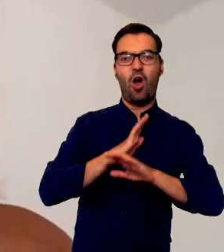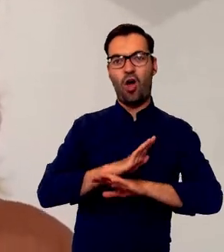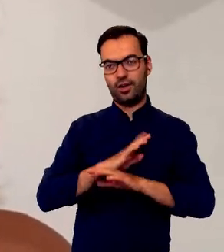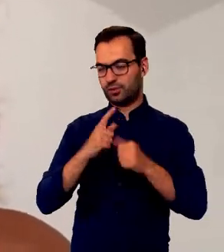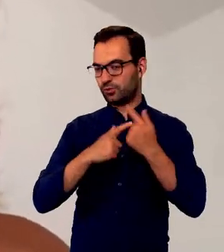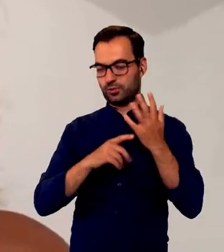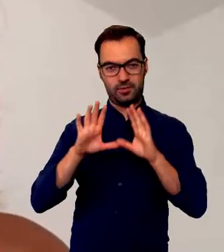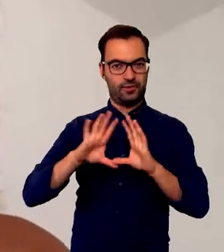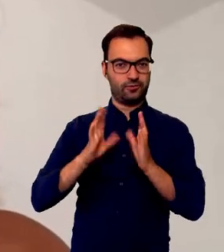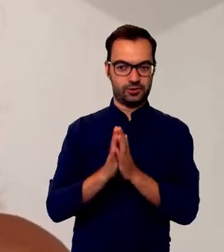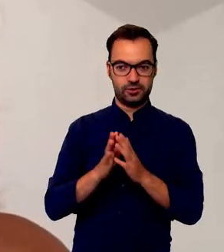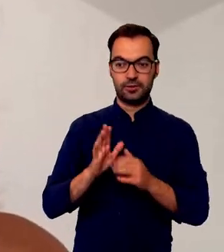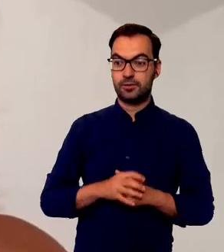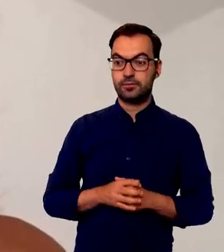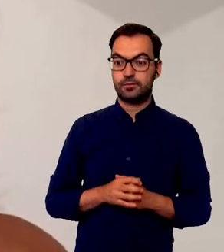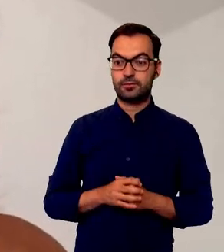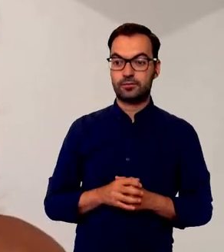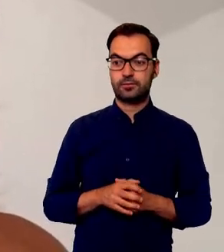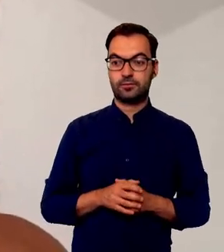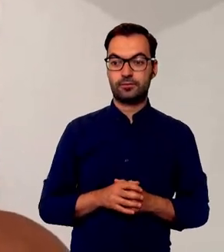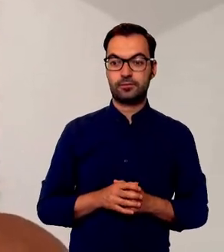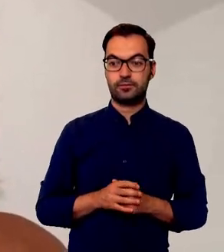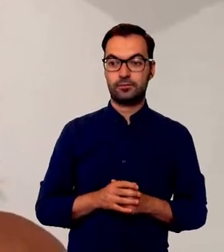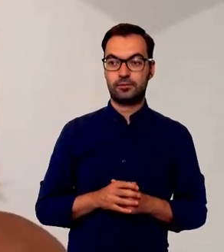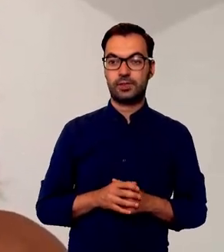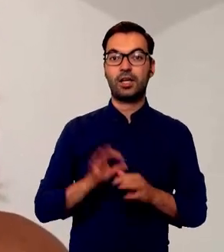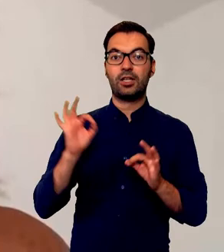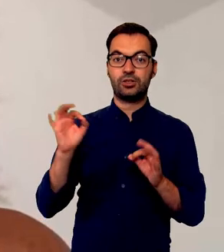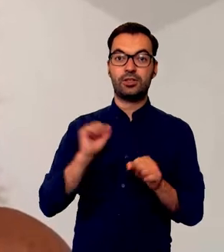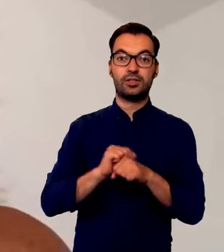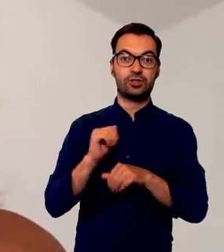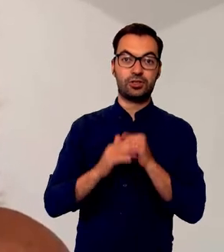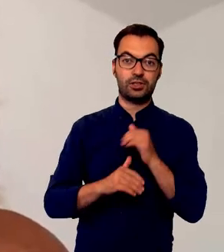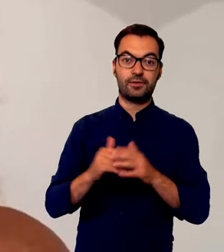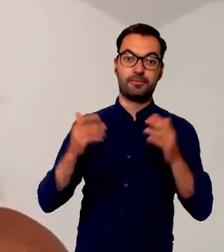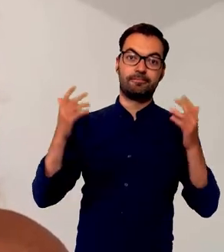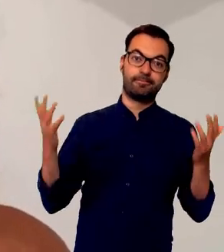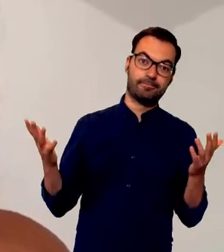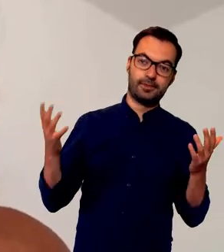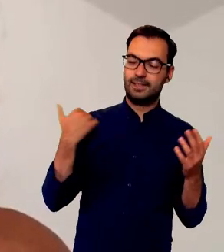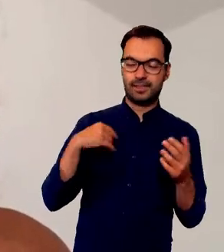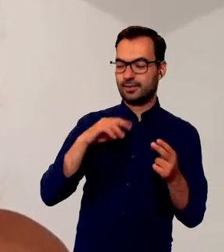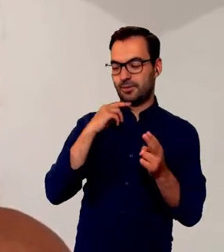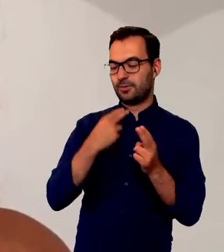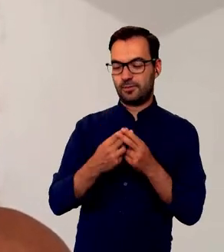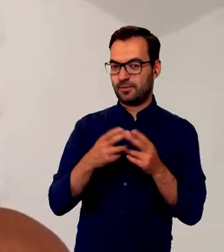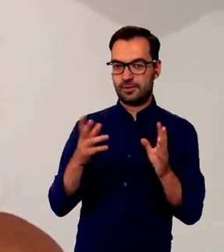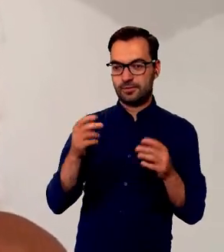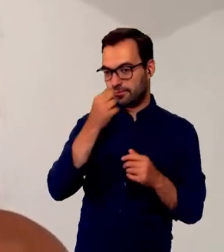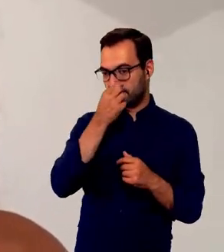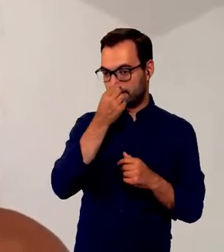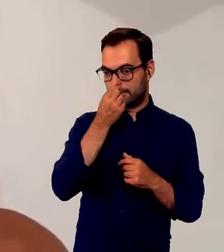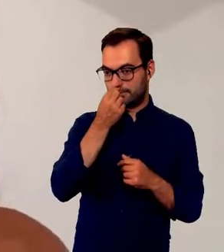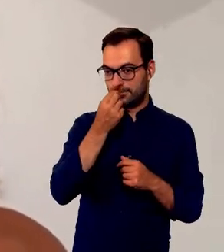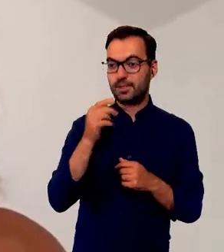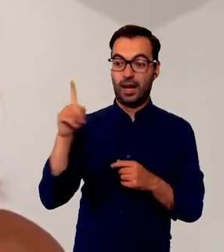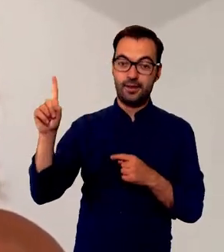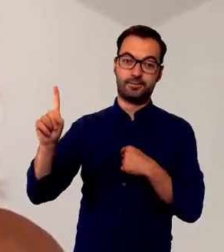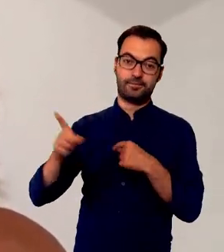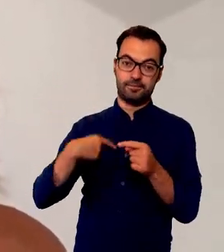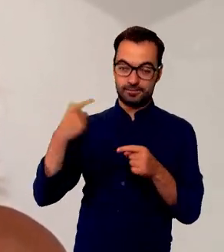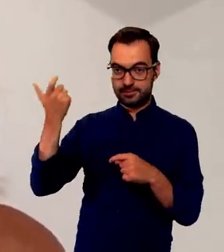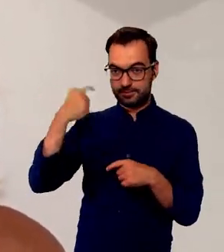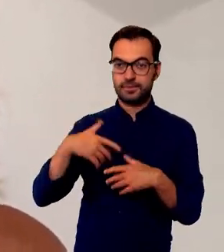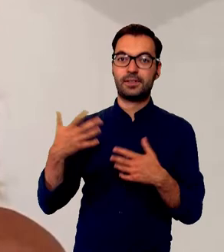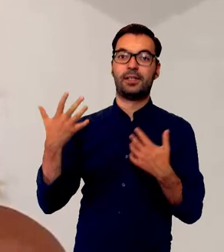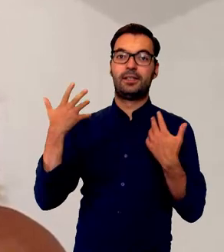rzeczy. Natomiast czy jest dzisiaj szczęśliwa? Nie odpowiem na to pytanie, ale z jakiegoś powodu do mnie napisała, z